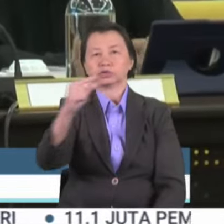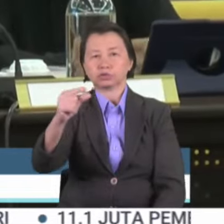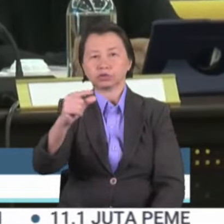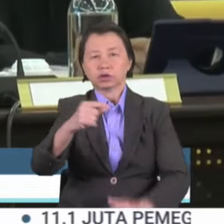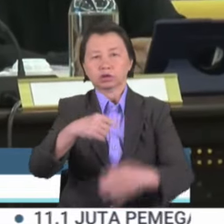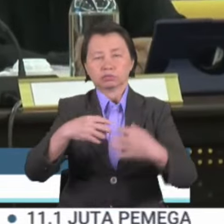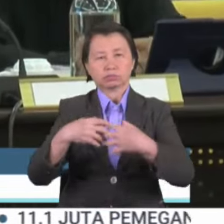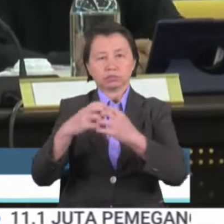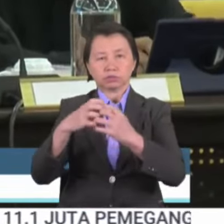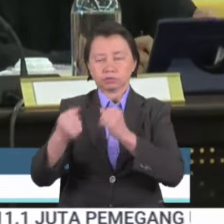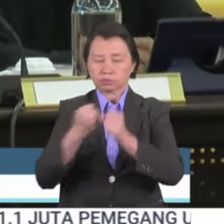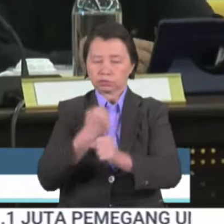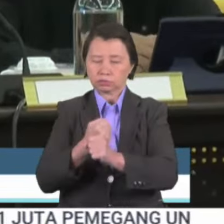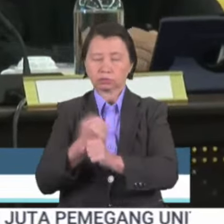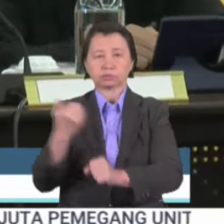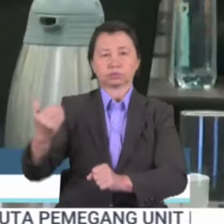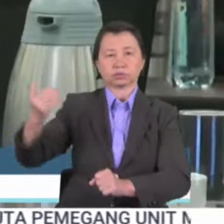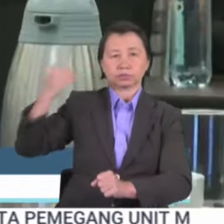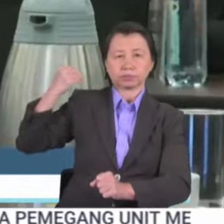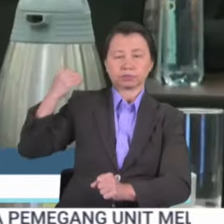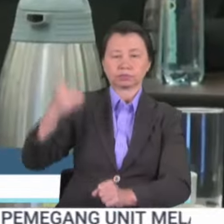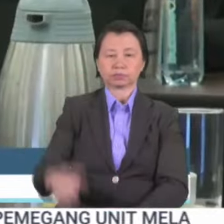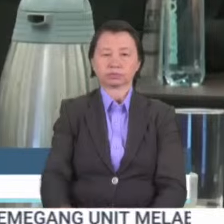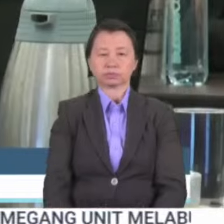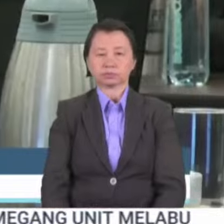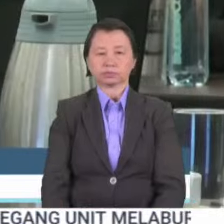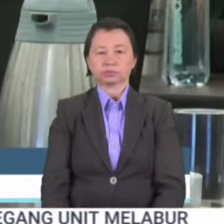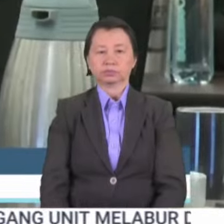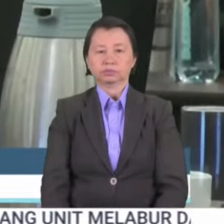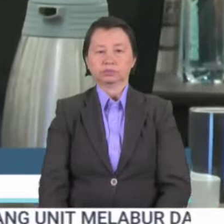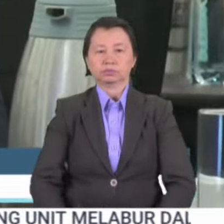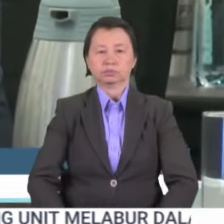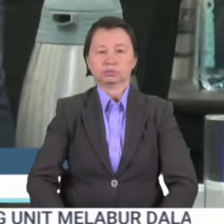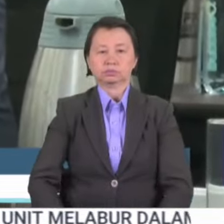yang dibentuk pada tahun lepas.